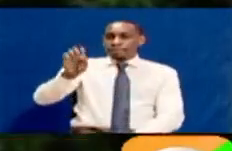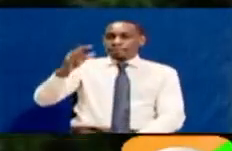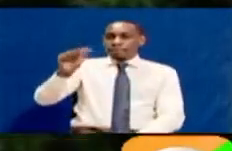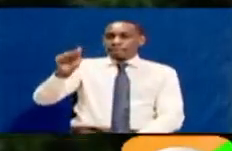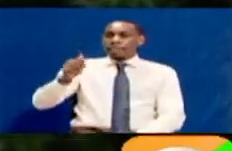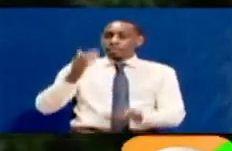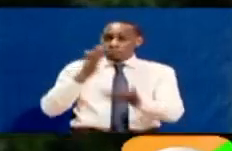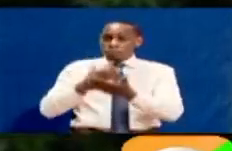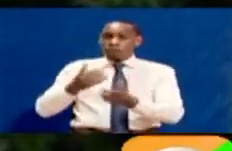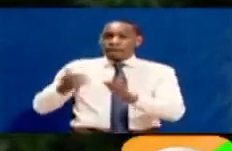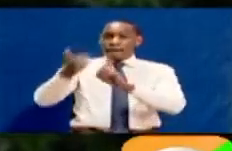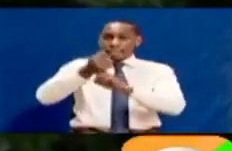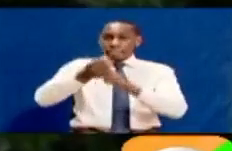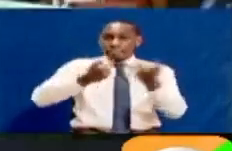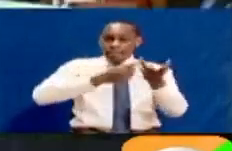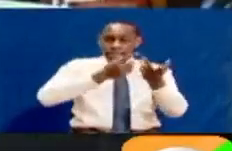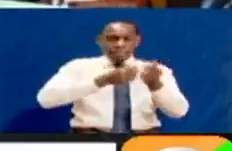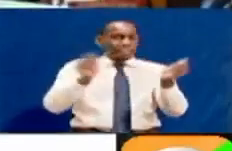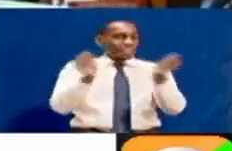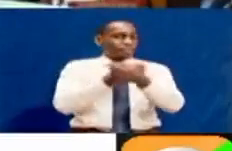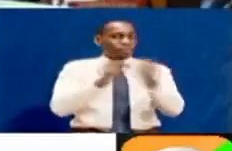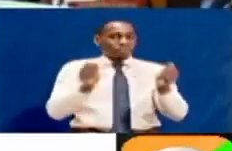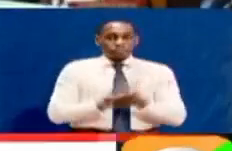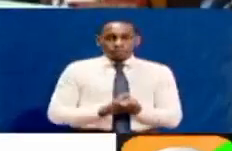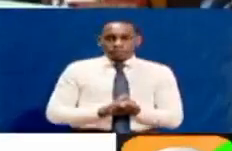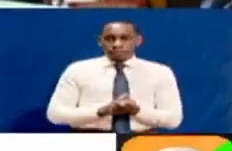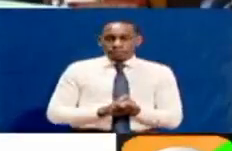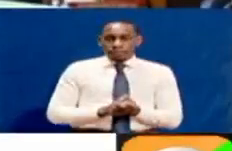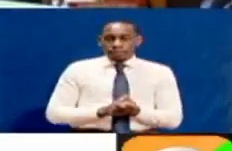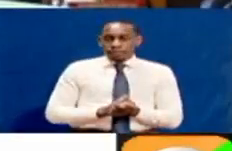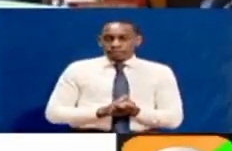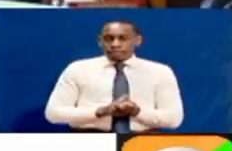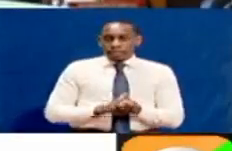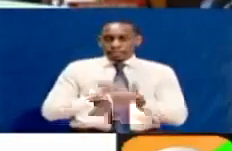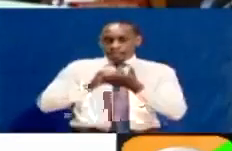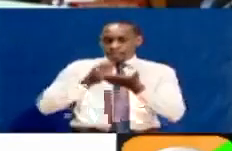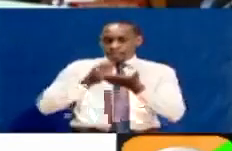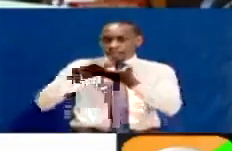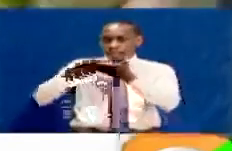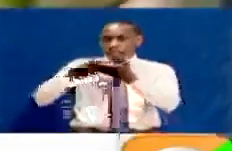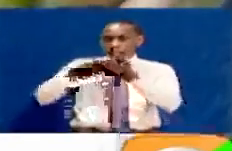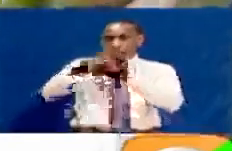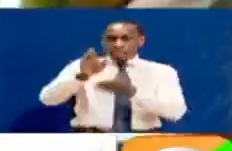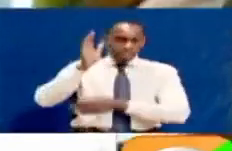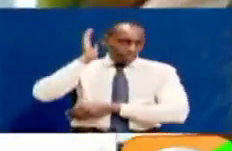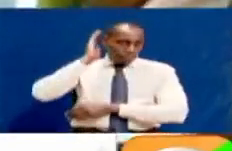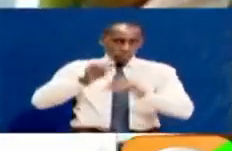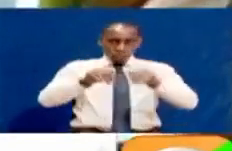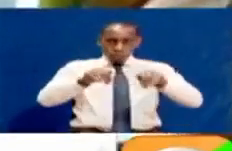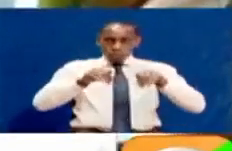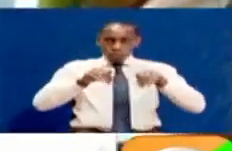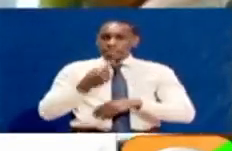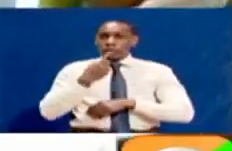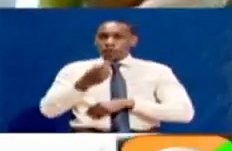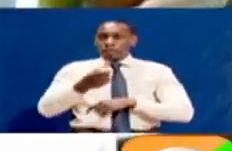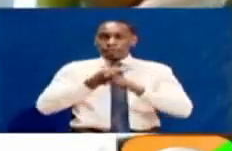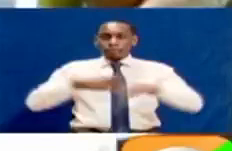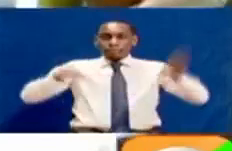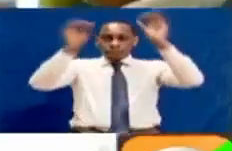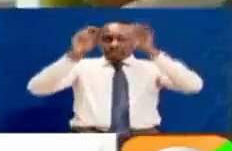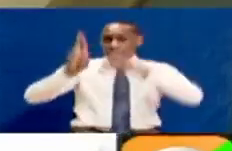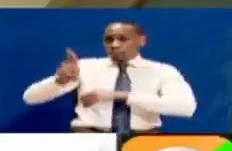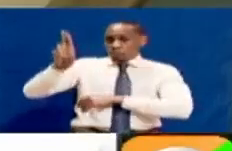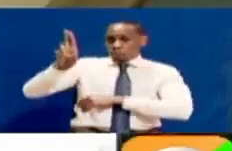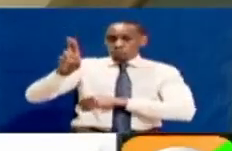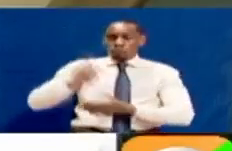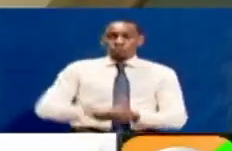numbers. Yeah, no way at all. Kulingana na Wangwe, mchakato wa kumuondoa Duale unasubiri mwelekeo kutoka kwa Rais